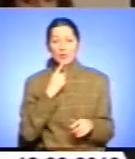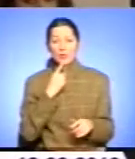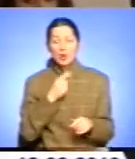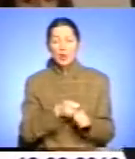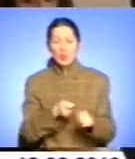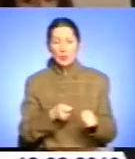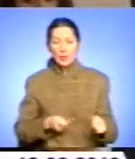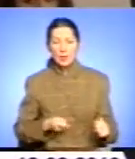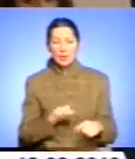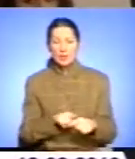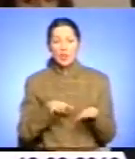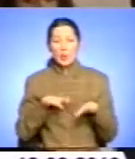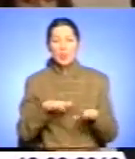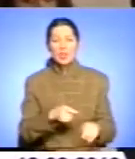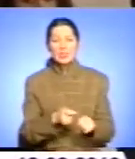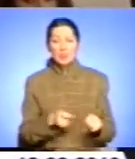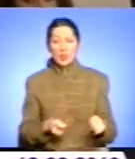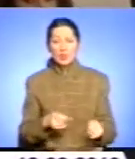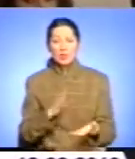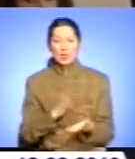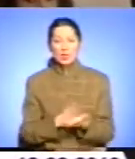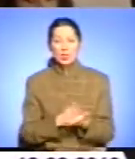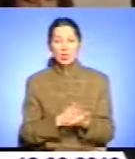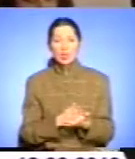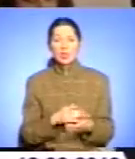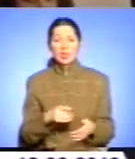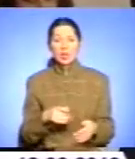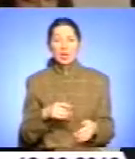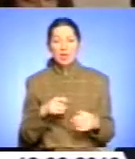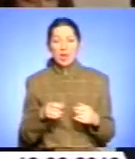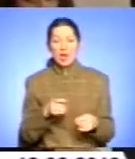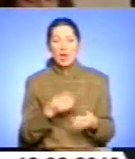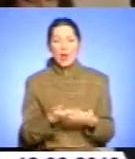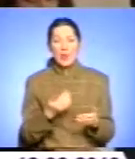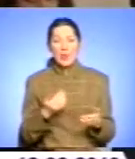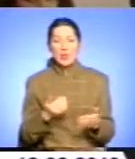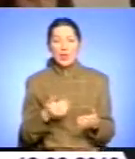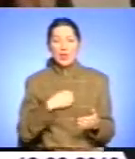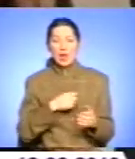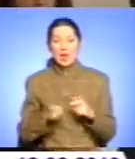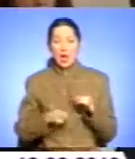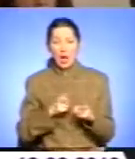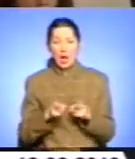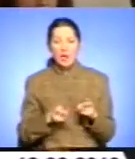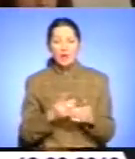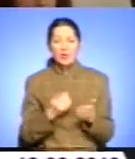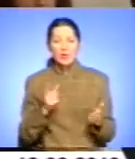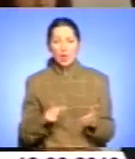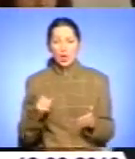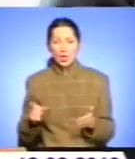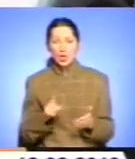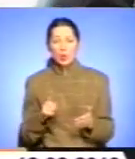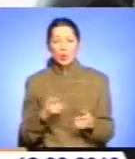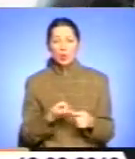процес затягується і автоматично є отрікання, нарікання від платників податків серед виробників щодо даних